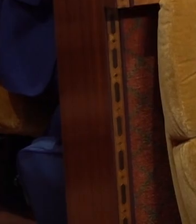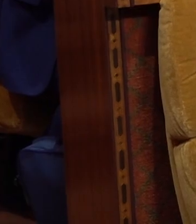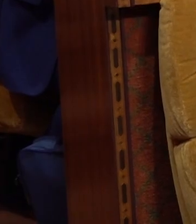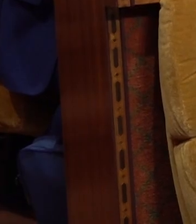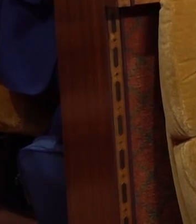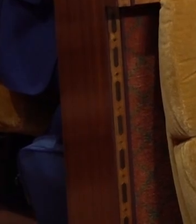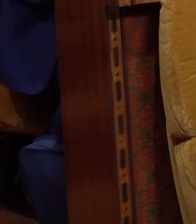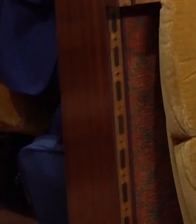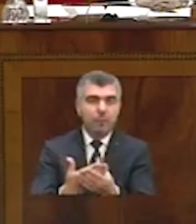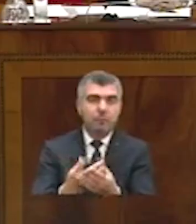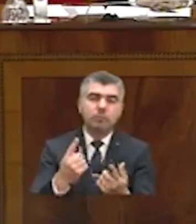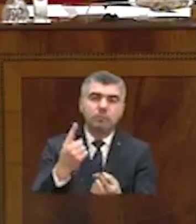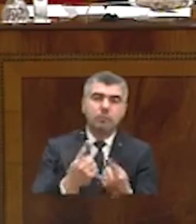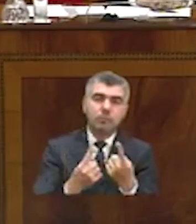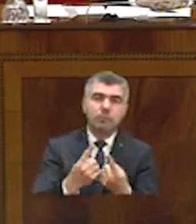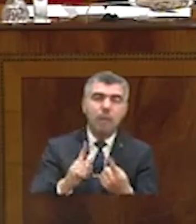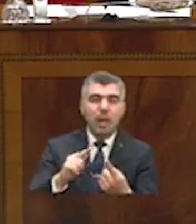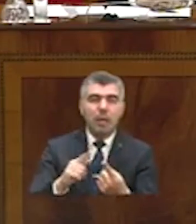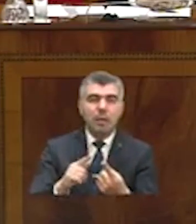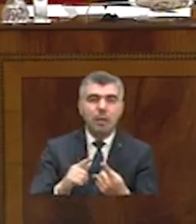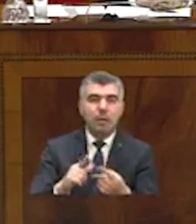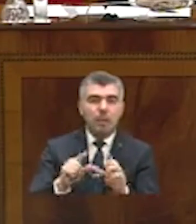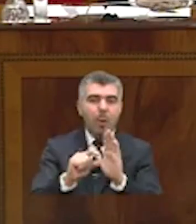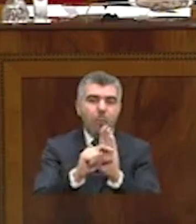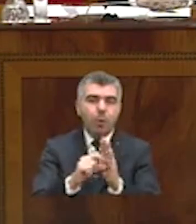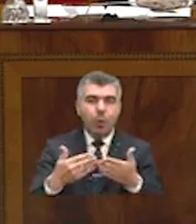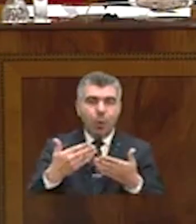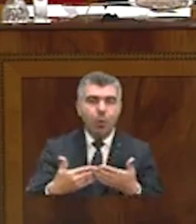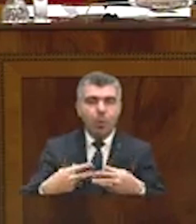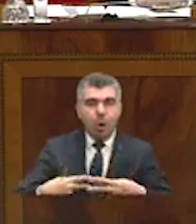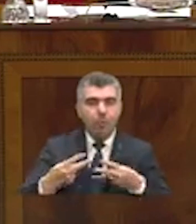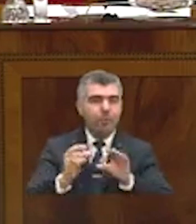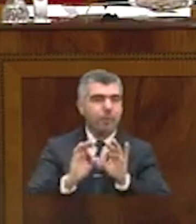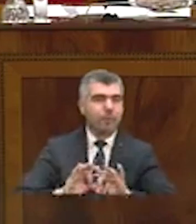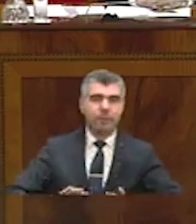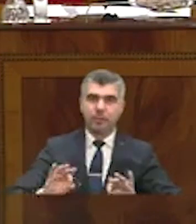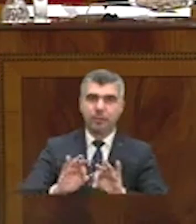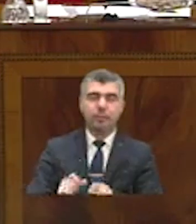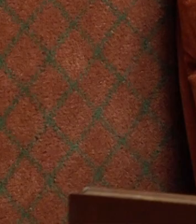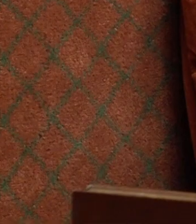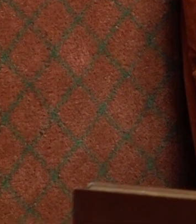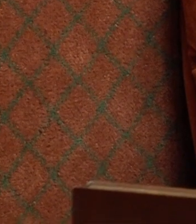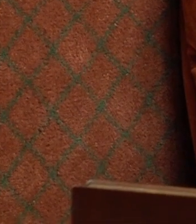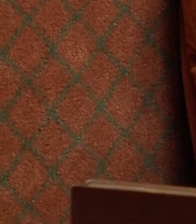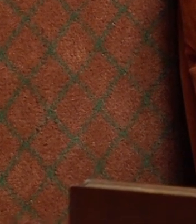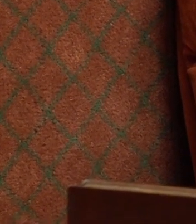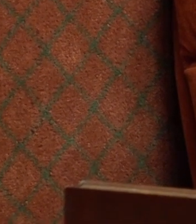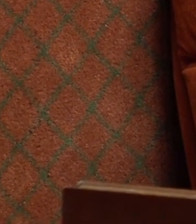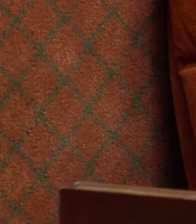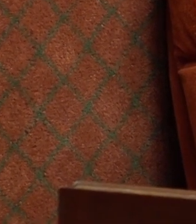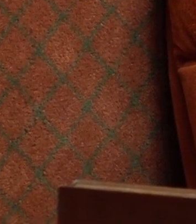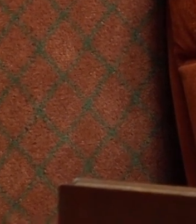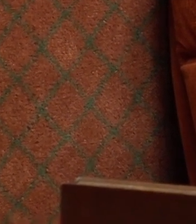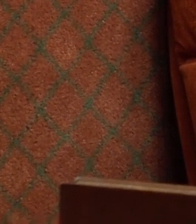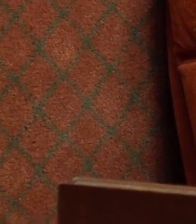الملفات يمكن بعض المواضيع قامت تطرح اليوم. المهم هو الحكومة الآن